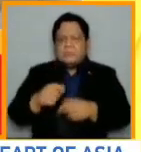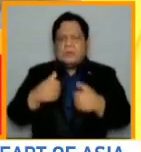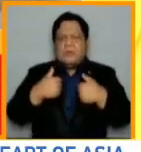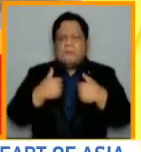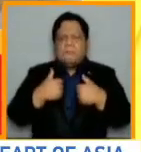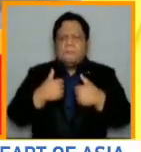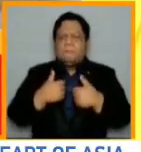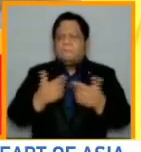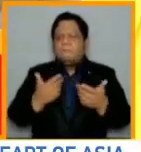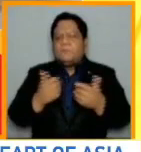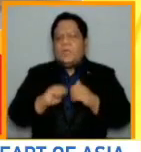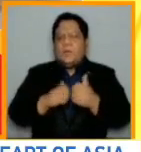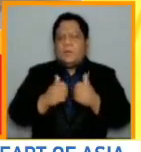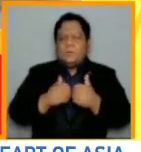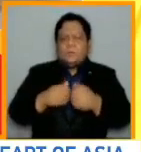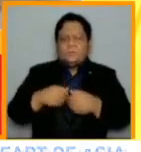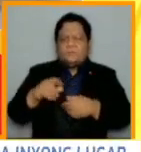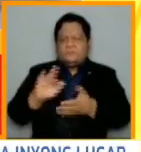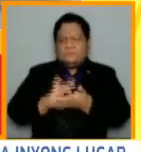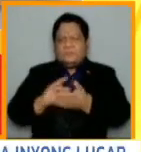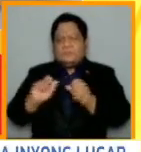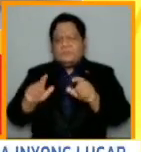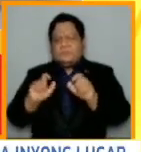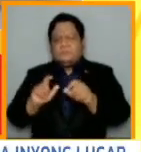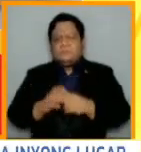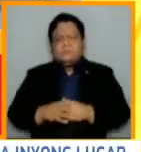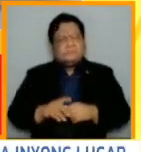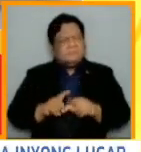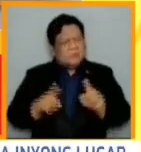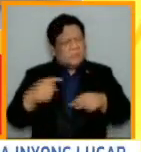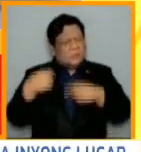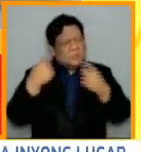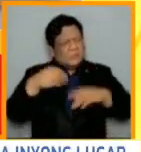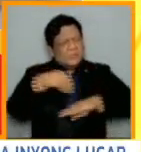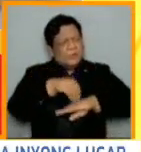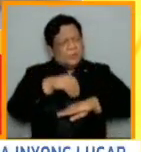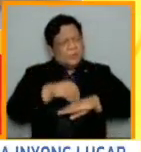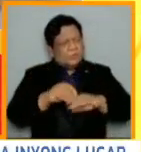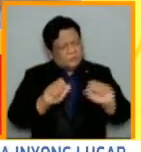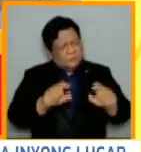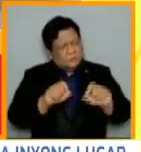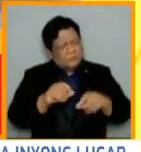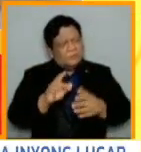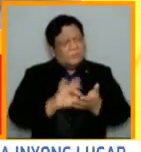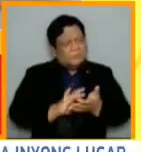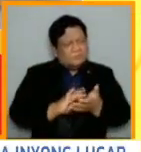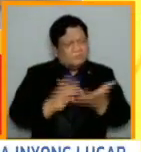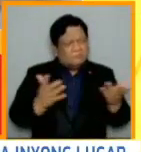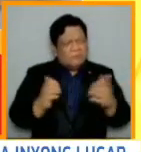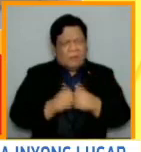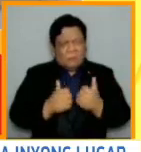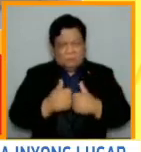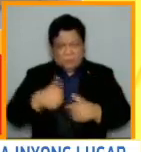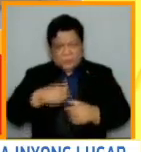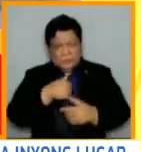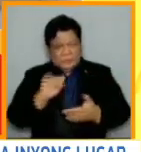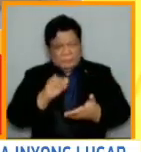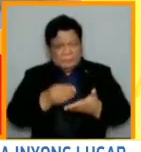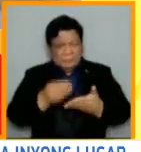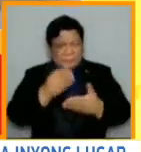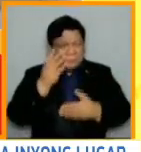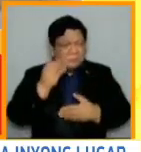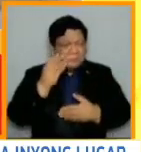nito. Pero matagal nang tinitinda sa sari-sari store mga gamot. Oo nga, diba? Talaga may mga nabibilit. Tayo mismo, nakikita natin, may mga nagbebenta,